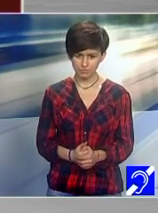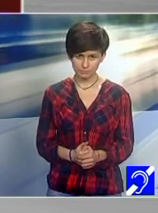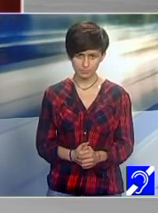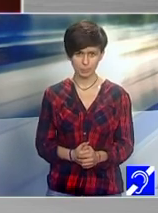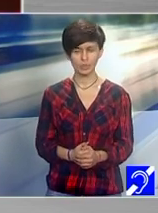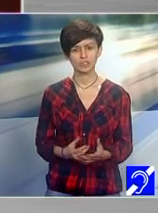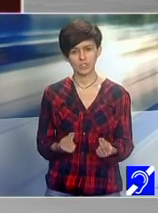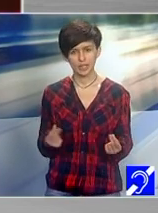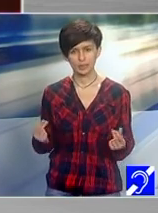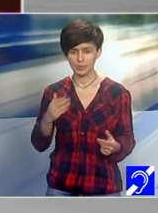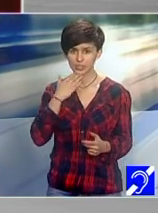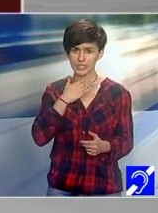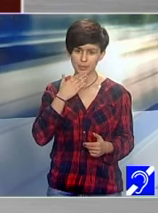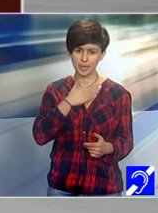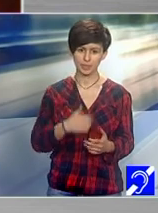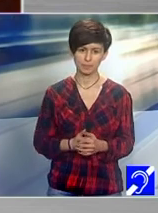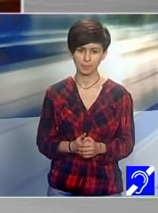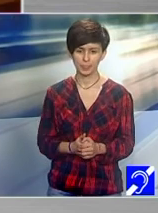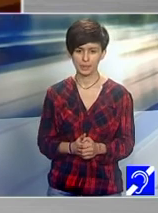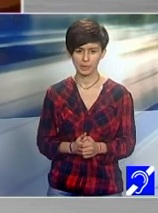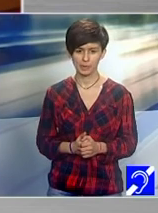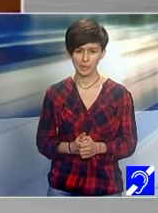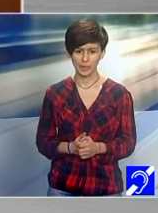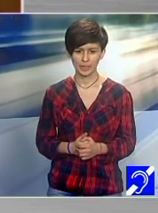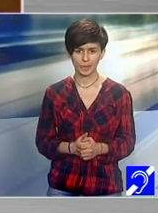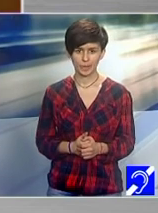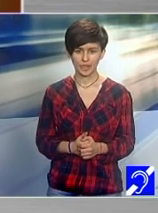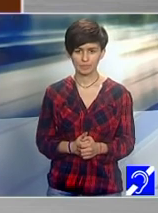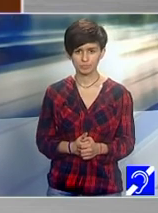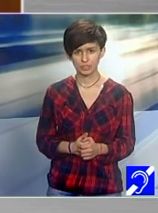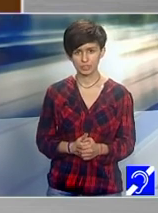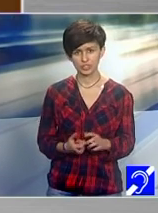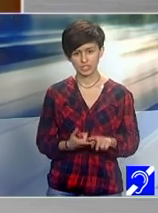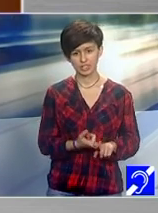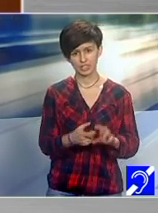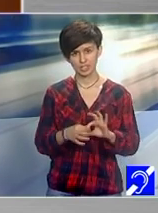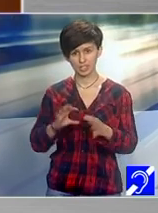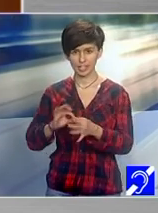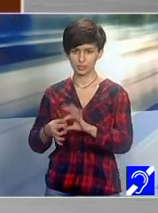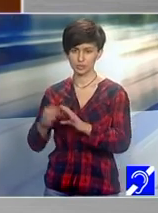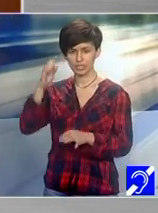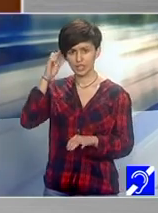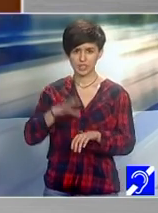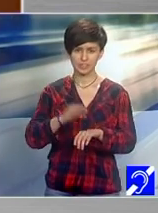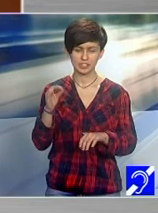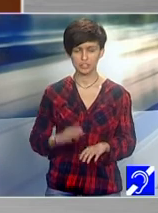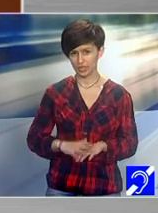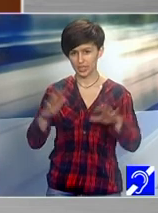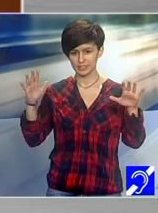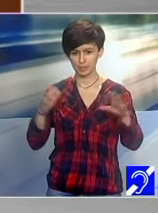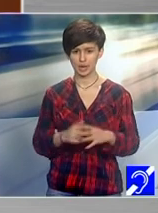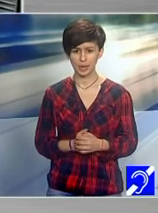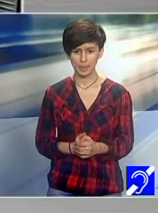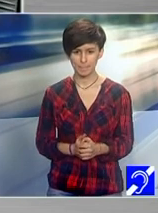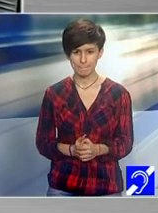o să fie mai multe premii. Da, o să fie mai multe premii, dar și spectrul invențiilor este destul de larg. Și așa că ne gândim la premiul Eliza Zanfirescu,